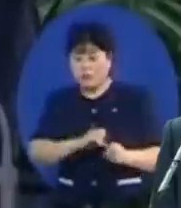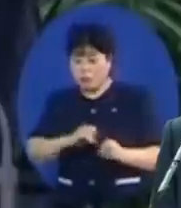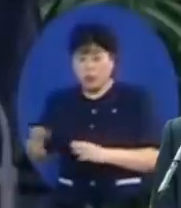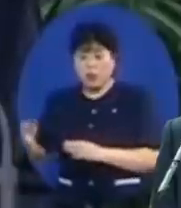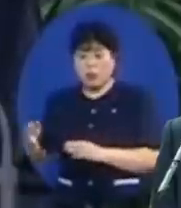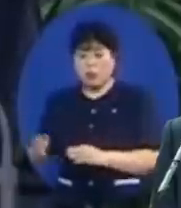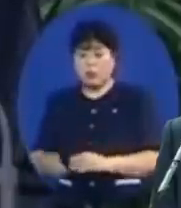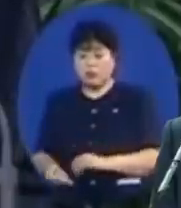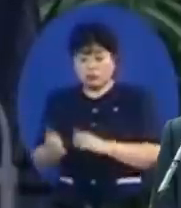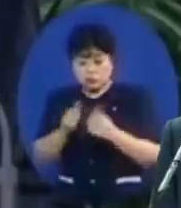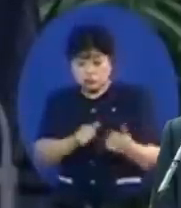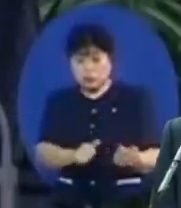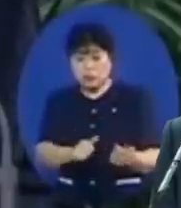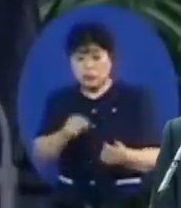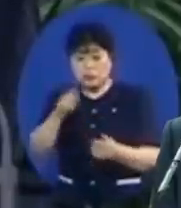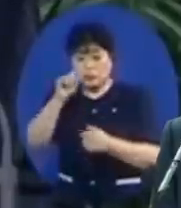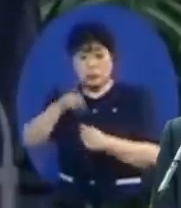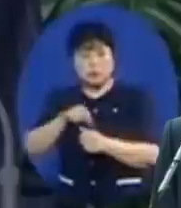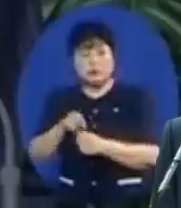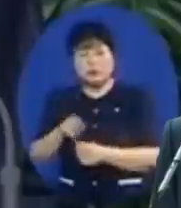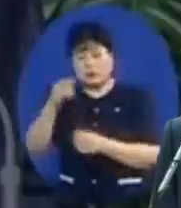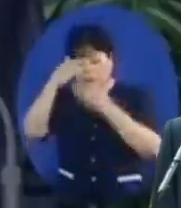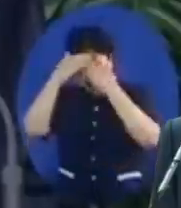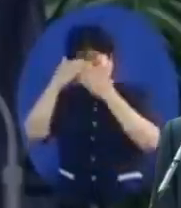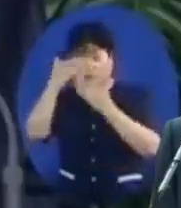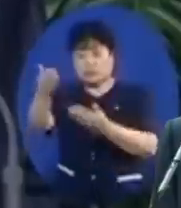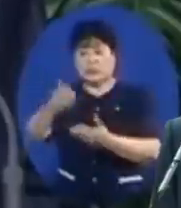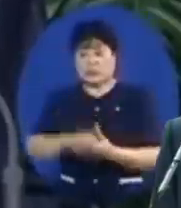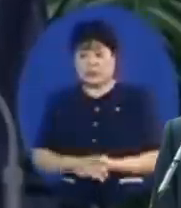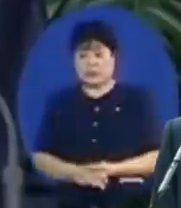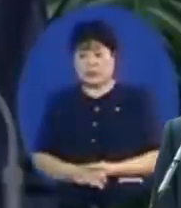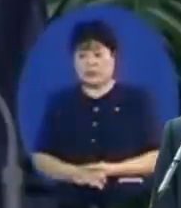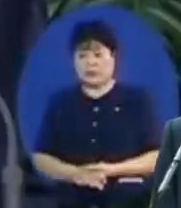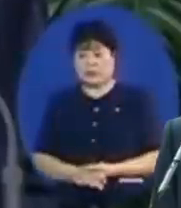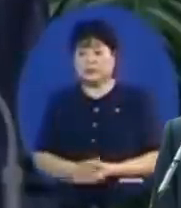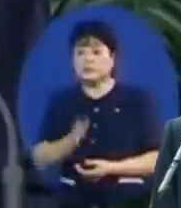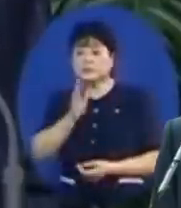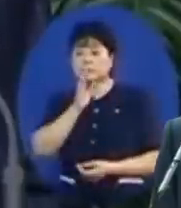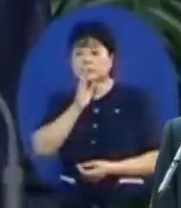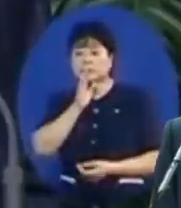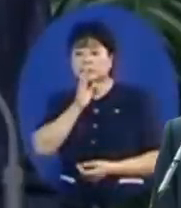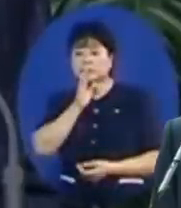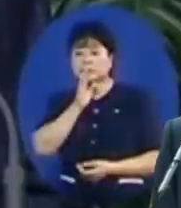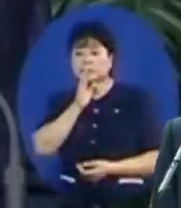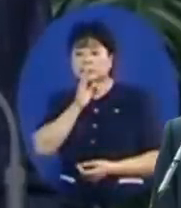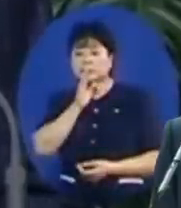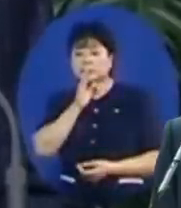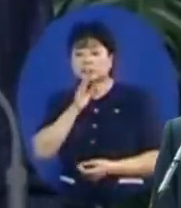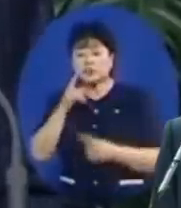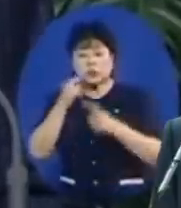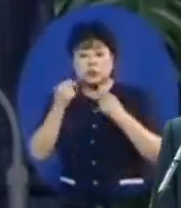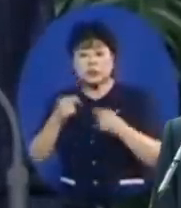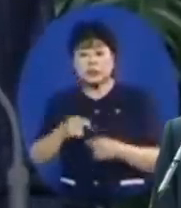대신 주어서 값주고 삽니까? 저는 나이 어릴 때는